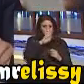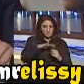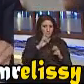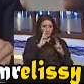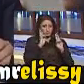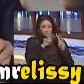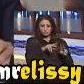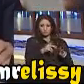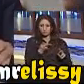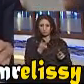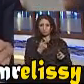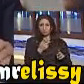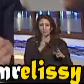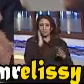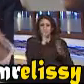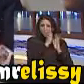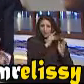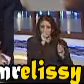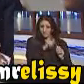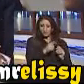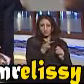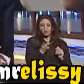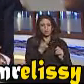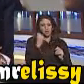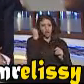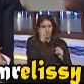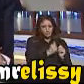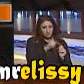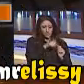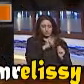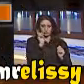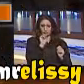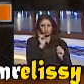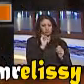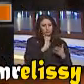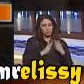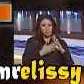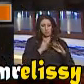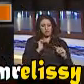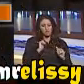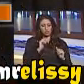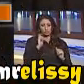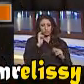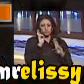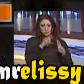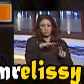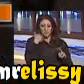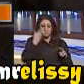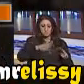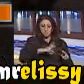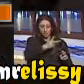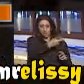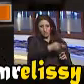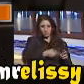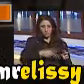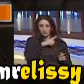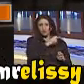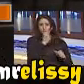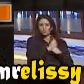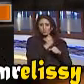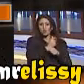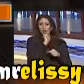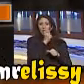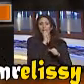في اي اثار اي عنف مستخدمه او لا اي؟ لا لا لا لا، هو اللي حصل ان الجثه طبعا واضح انه توفى من